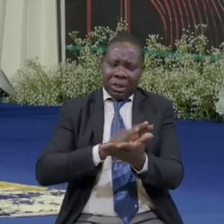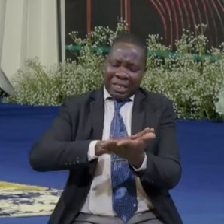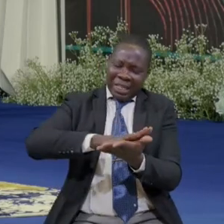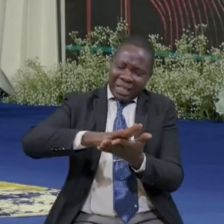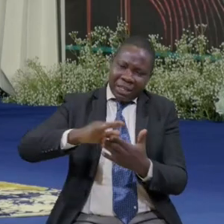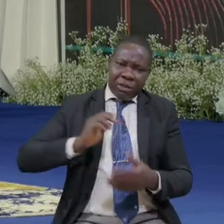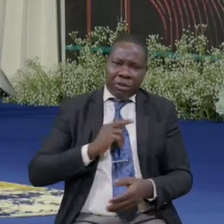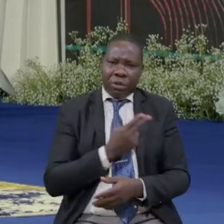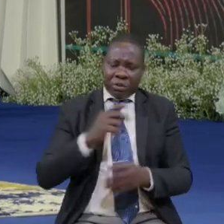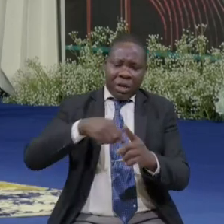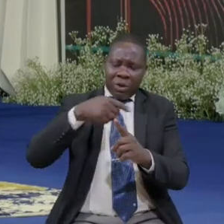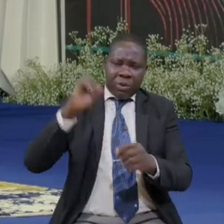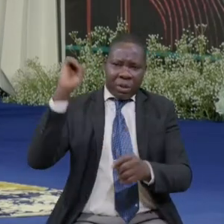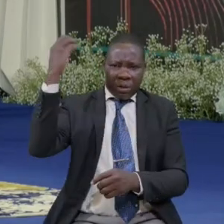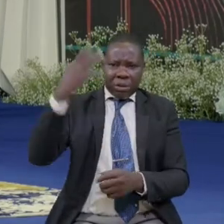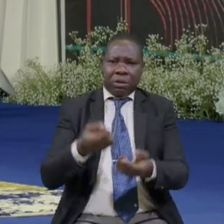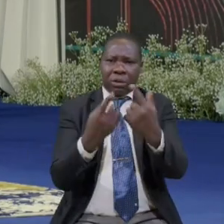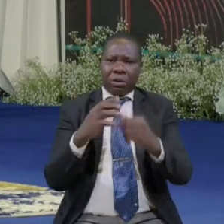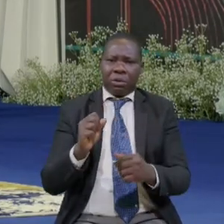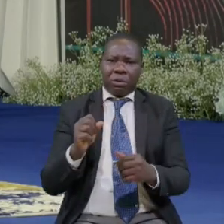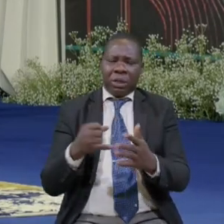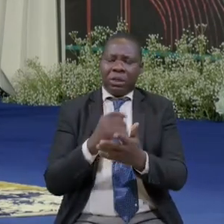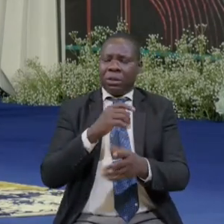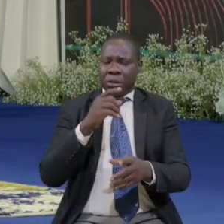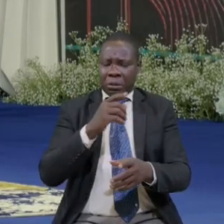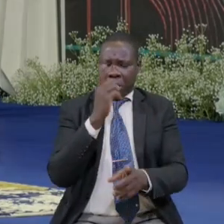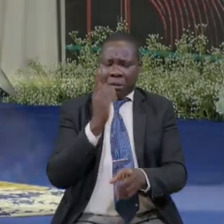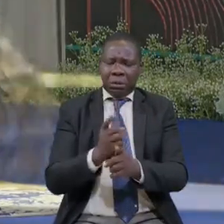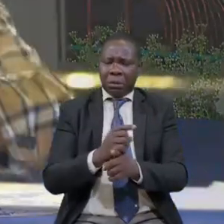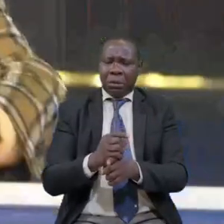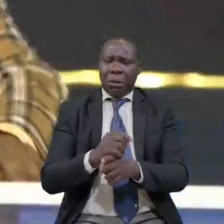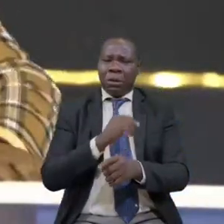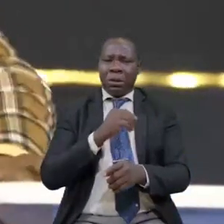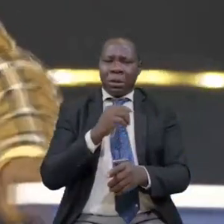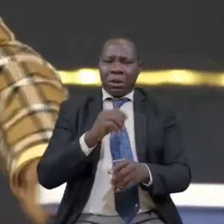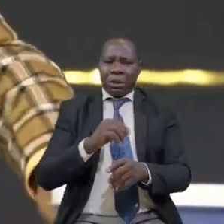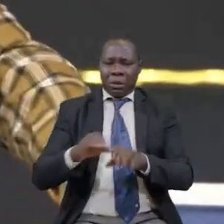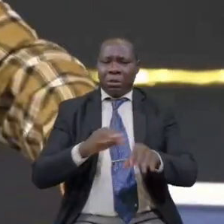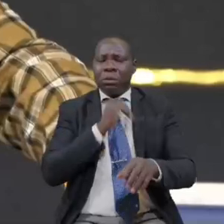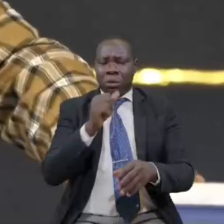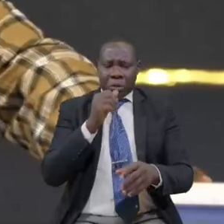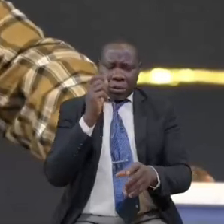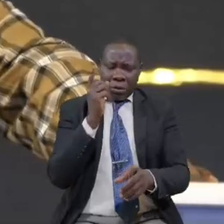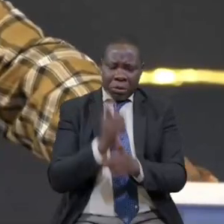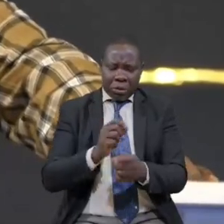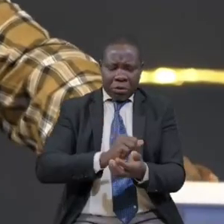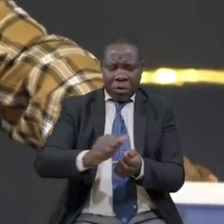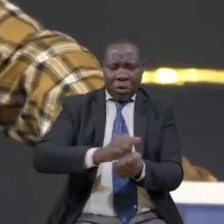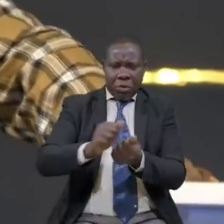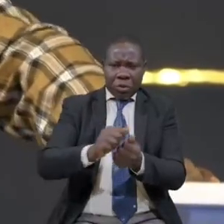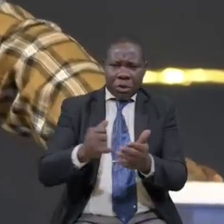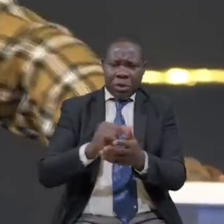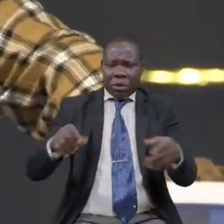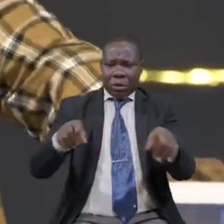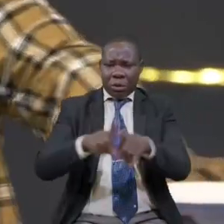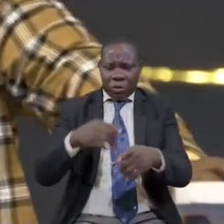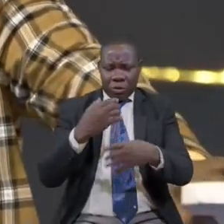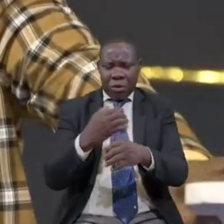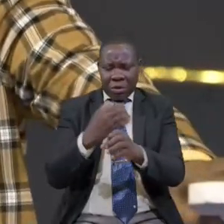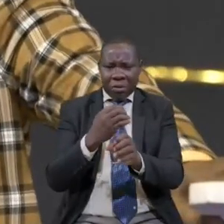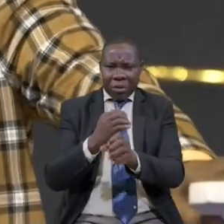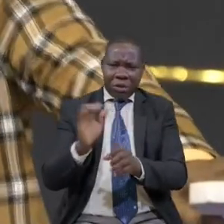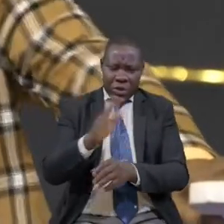Lorsque la grâce vient, elle ne nous purifie pas seulement, elle crée l'âme, elle